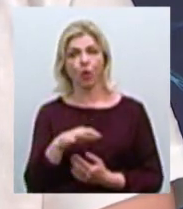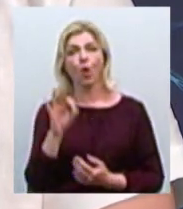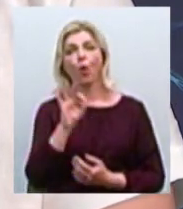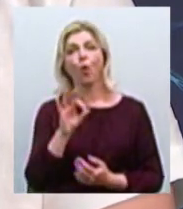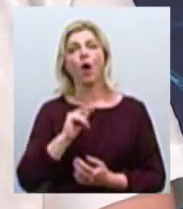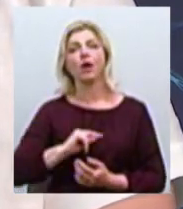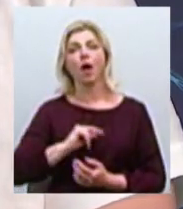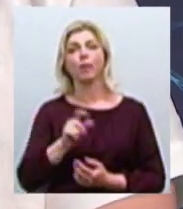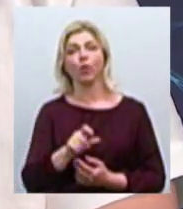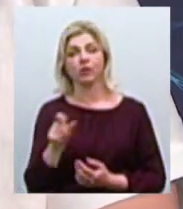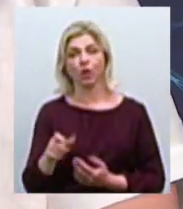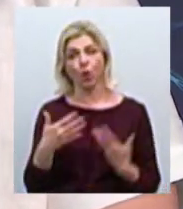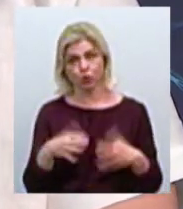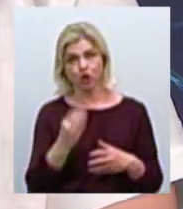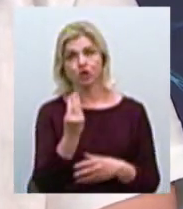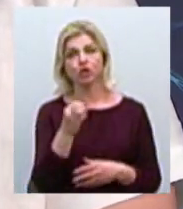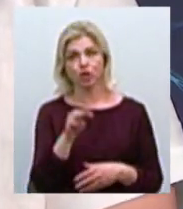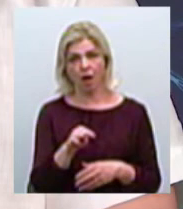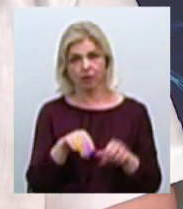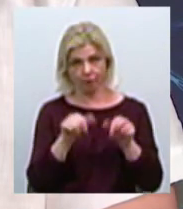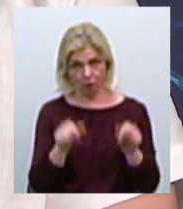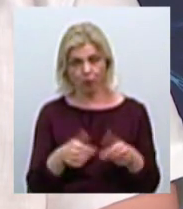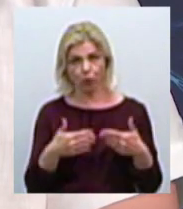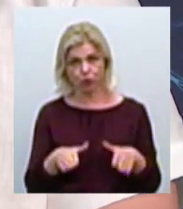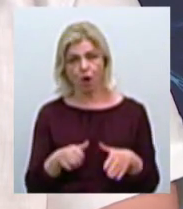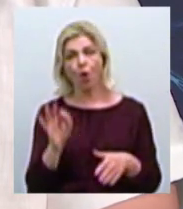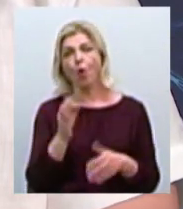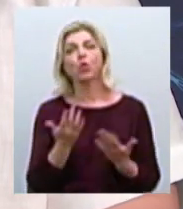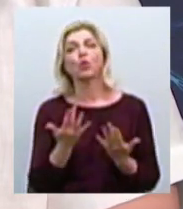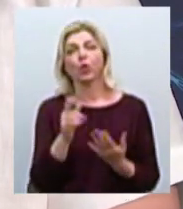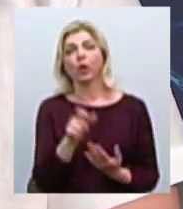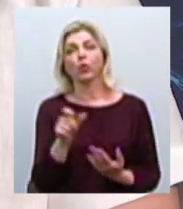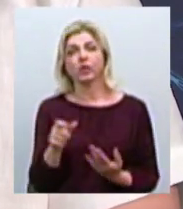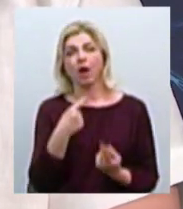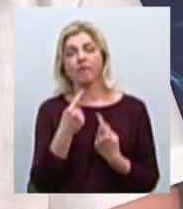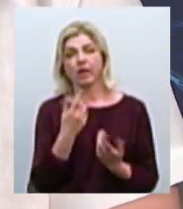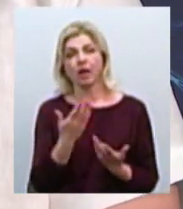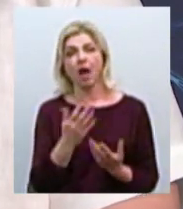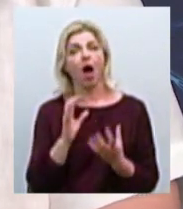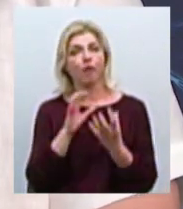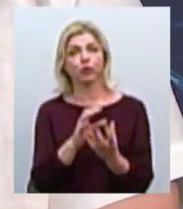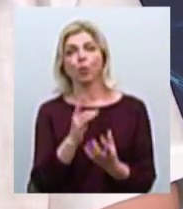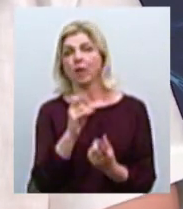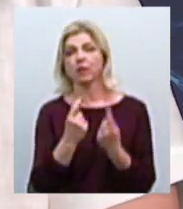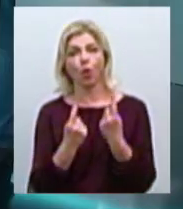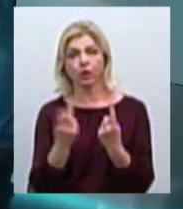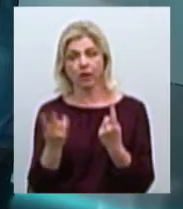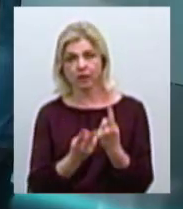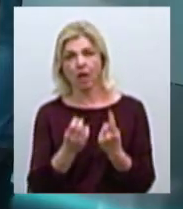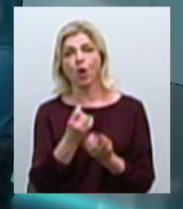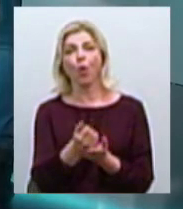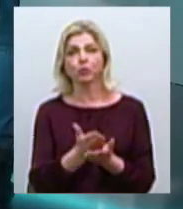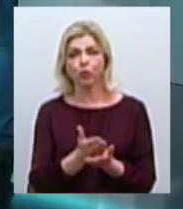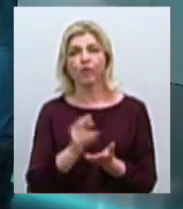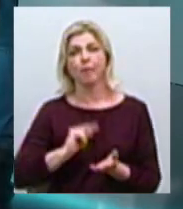сформовано штат чи планується? Ну і, в принципі, про яку кількість людей йдеться? Адже на автобус, напевно, не один водій потрібен, плюс обслуговуючий персонал.